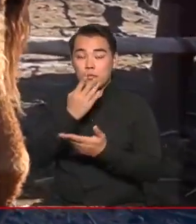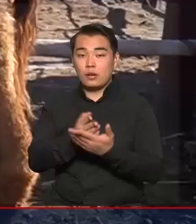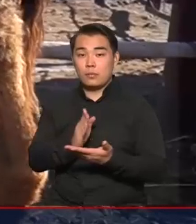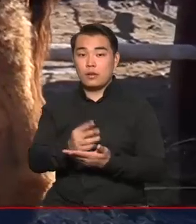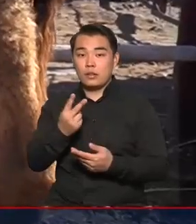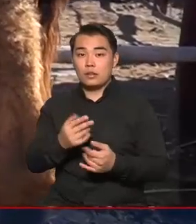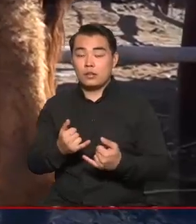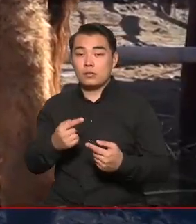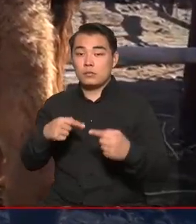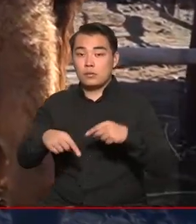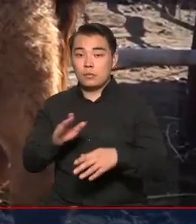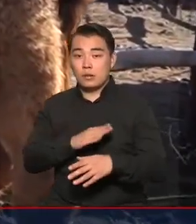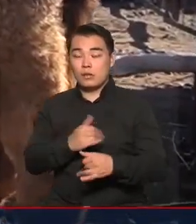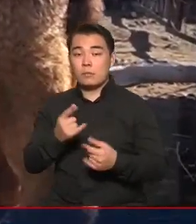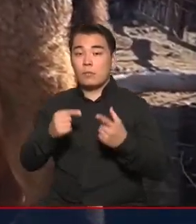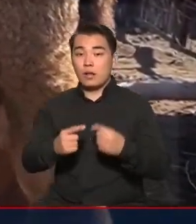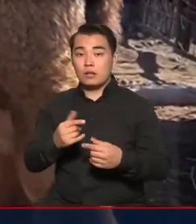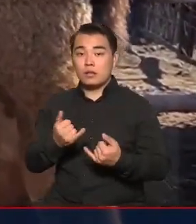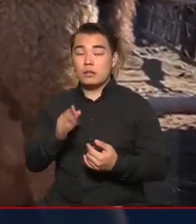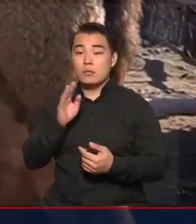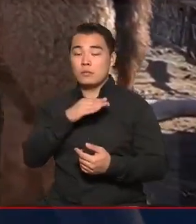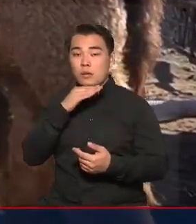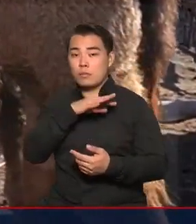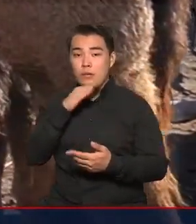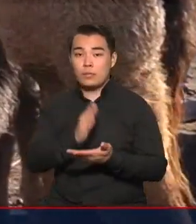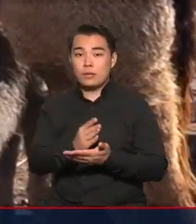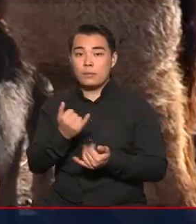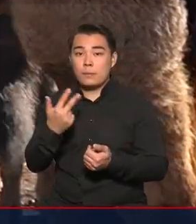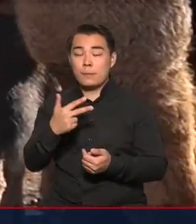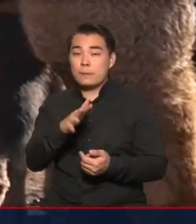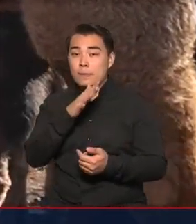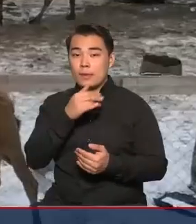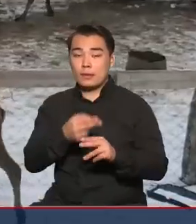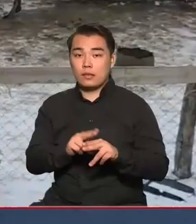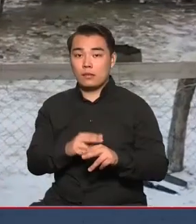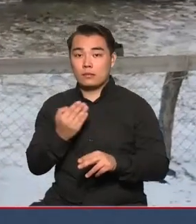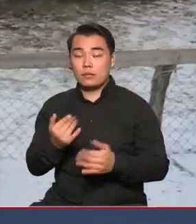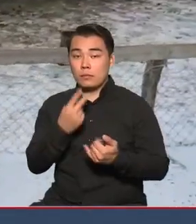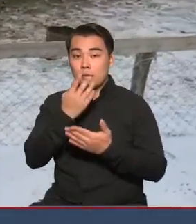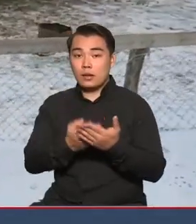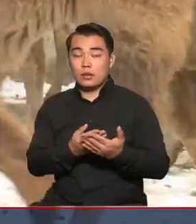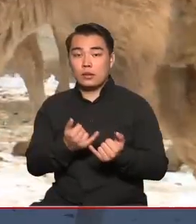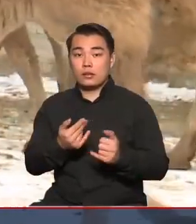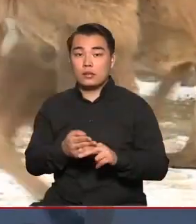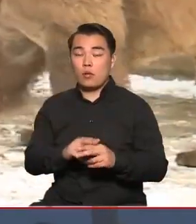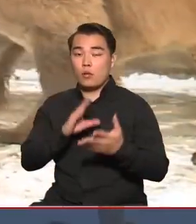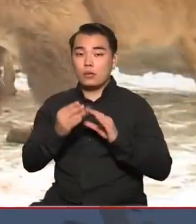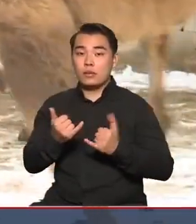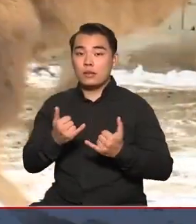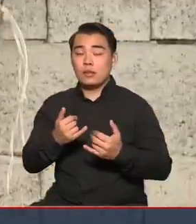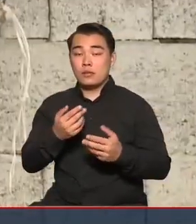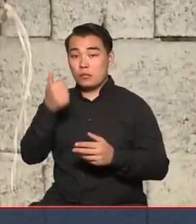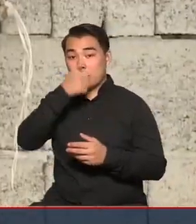түскен. Сөт, ет үлкен. Мынау 30-дақ түйе қазір. Биыл дүние жүзінде түйе жыл деп